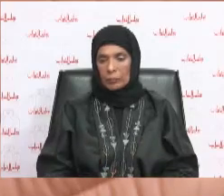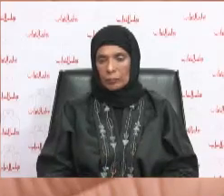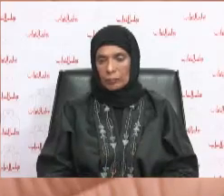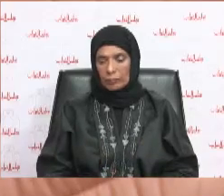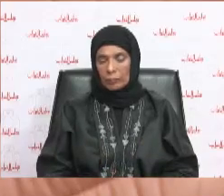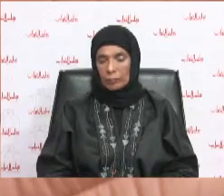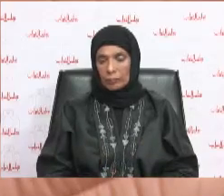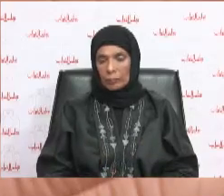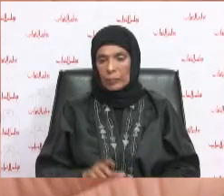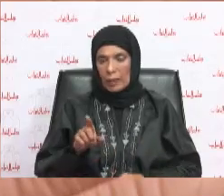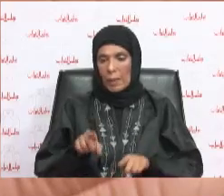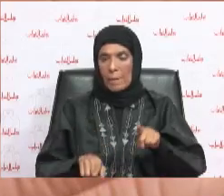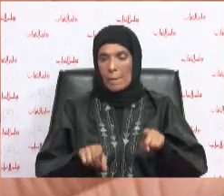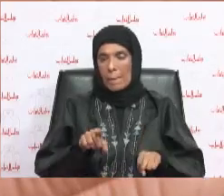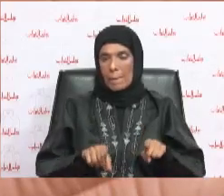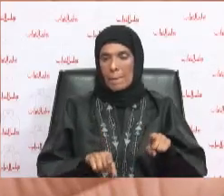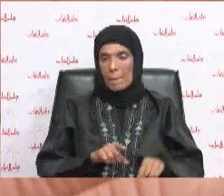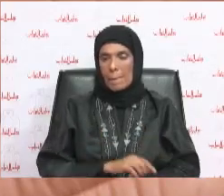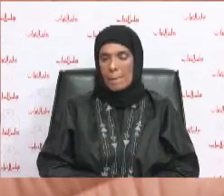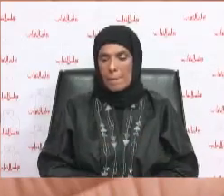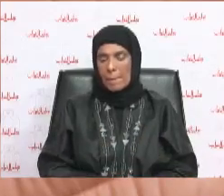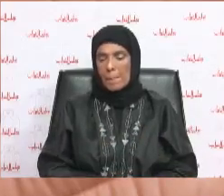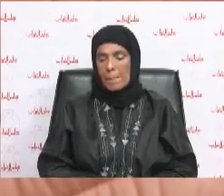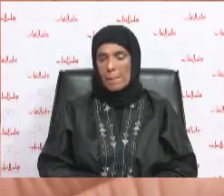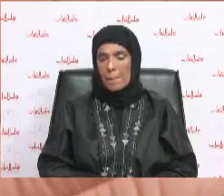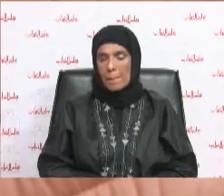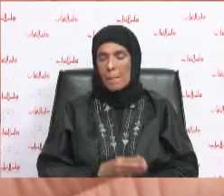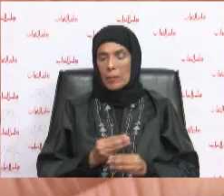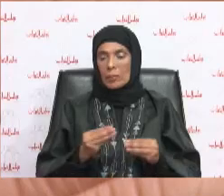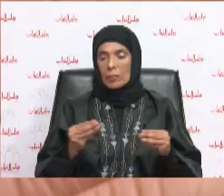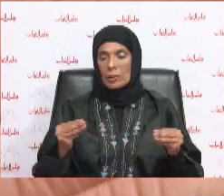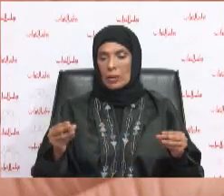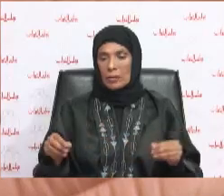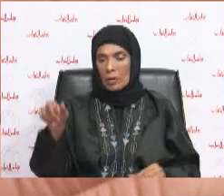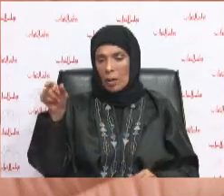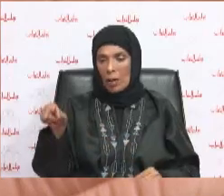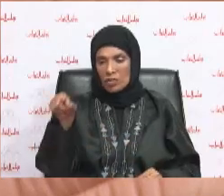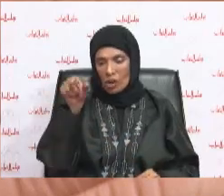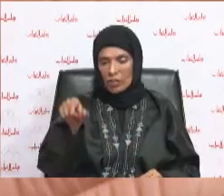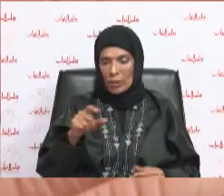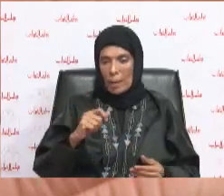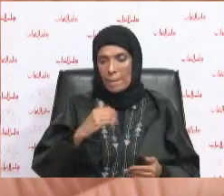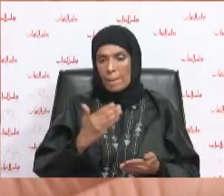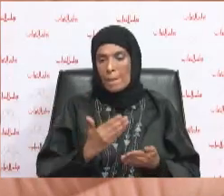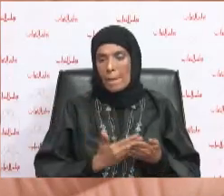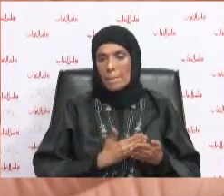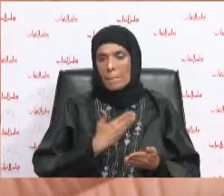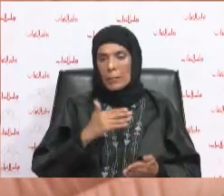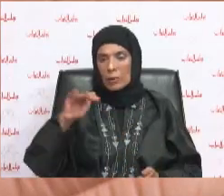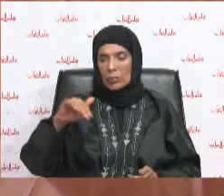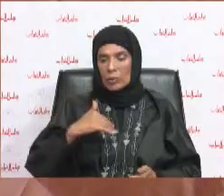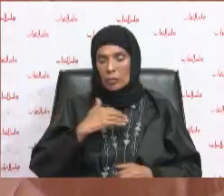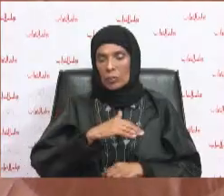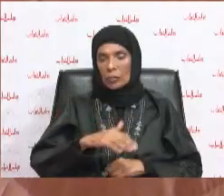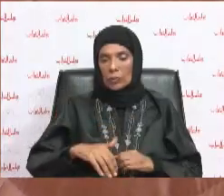الاستثمارات، لكن في بعض الأحيان ما تفضلوا الإخوان كثير من المستثمرين يجون إلى الدول المجاورة